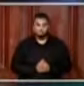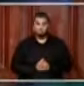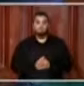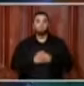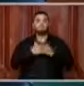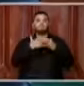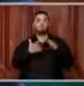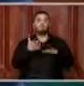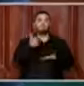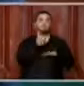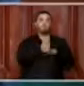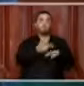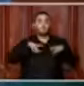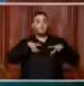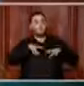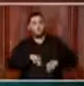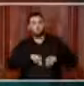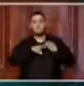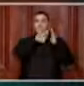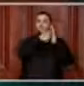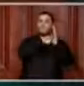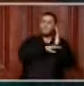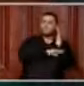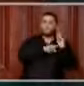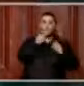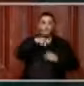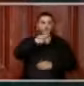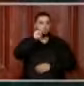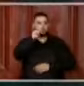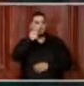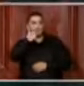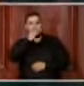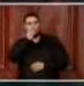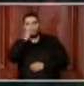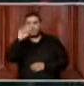السيد رئيس الحكومة والسادة والسيدات أعضاؤها،